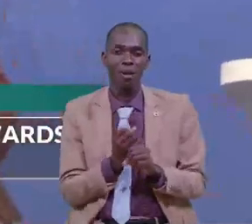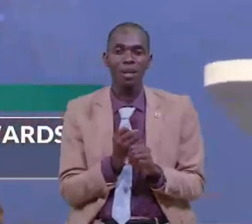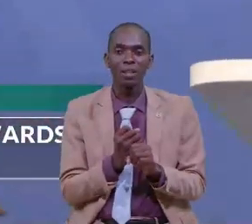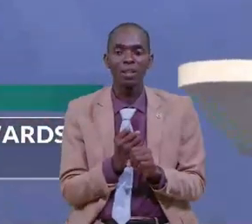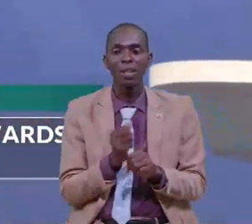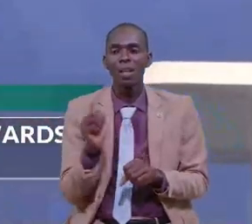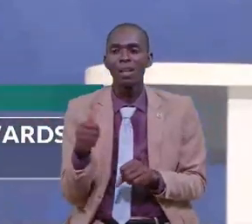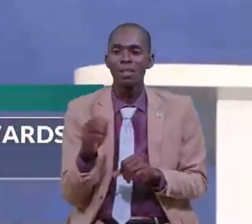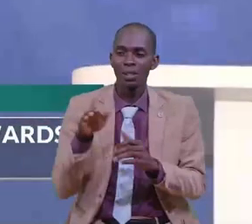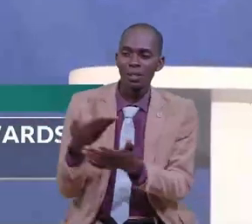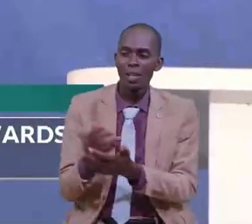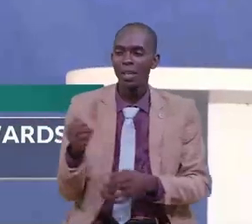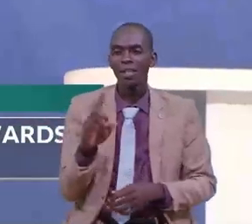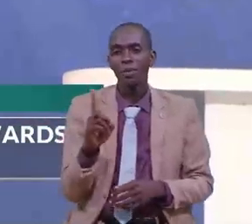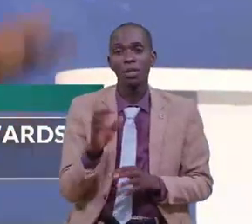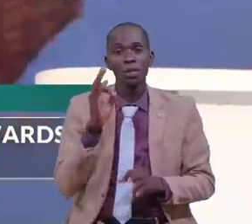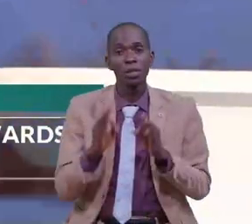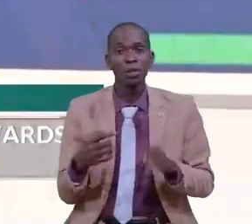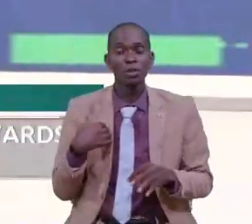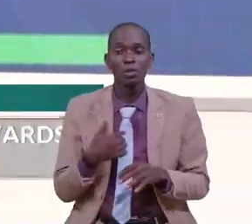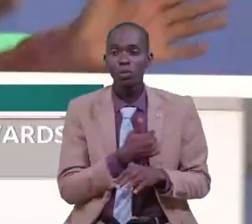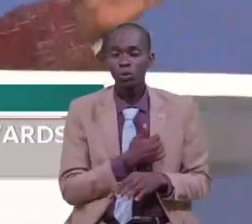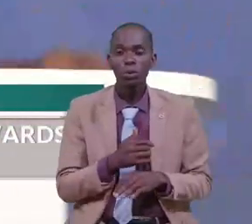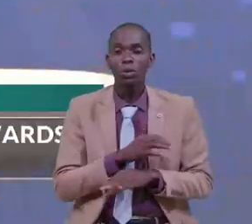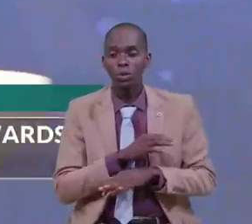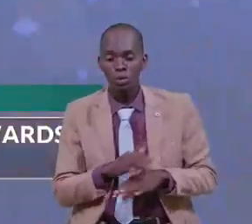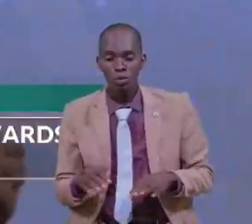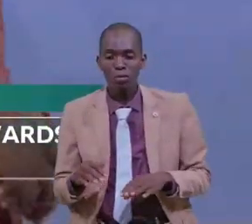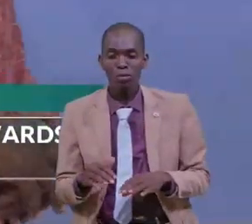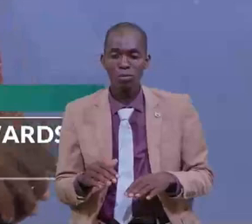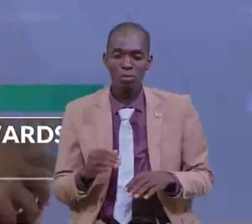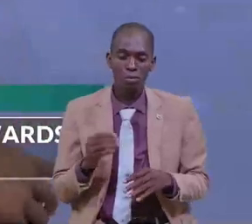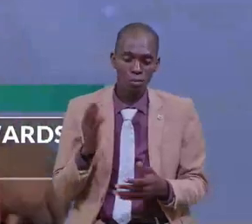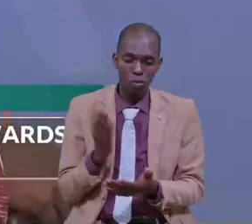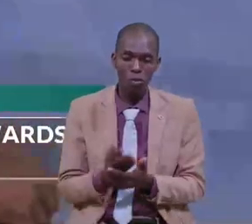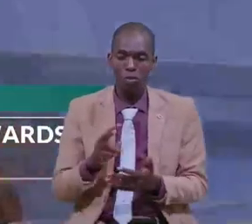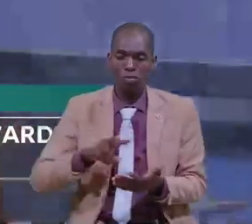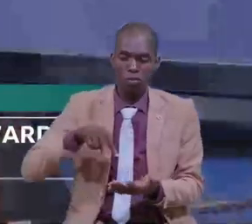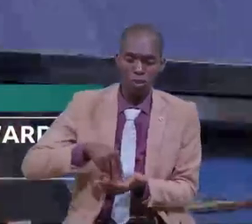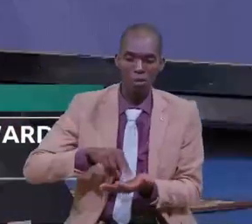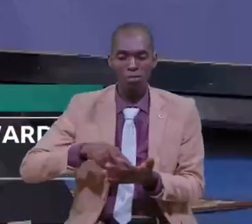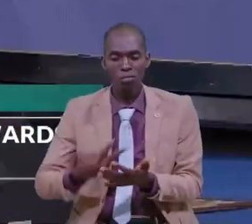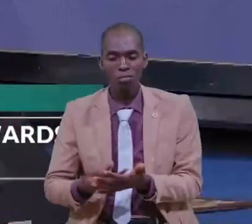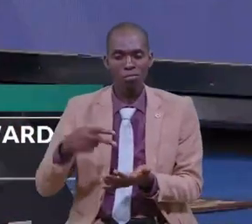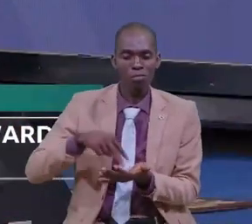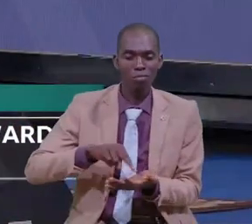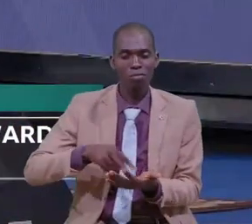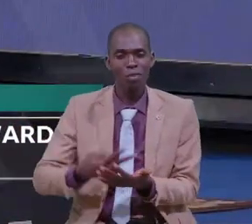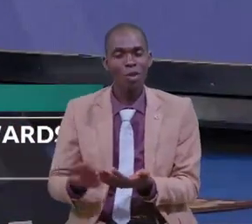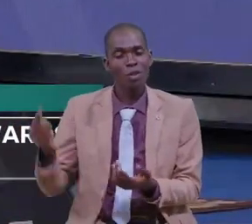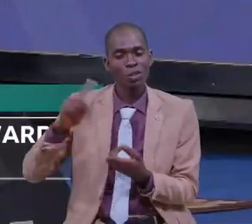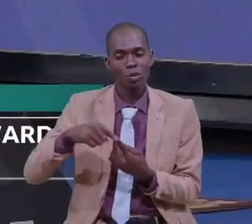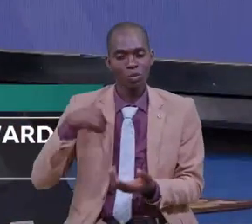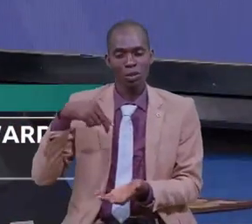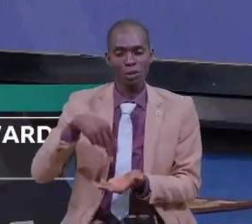Est-ce qu'on pourrait atteindre quelque part si nous n'avons pas continué à tenir, à te lever, à tomber, et finalement, nous tenons et nous